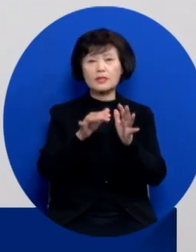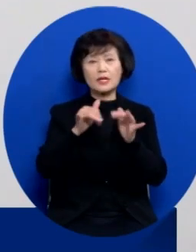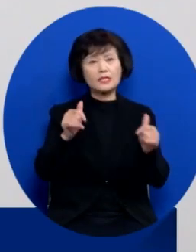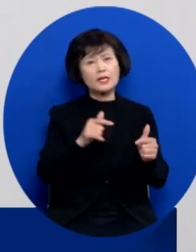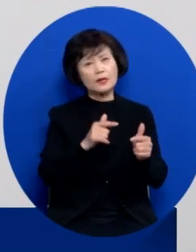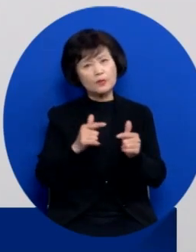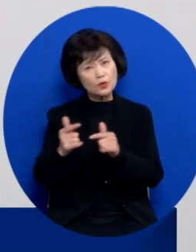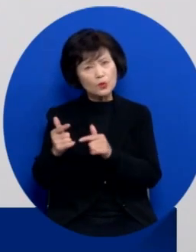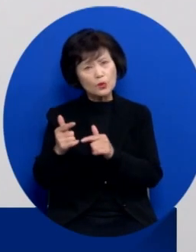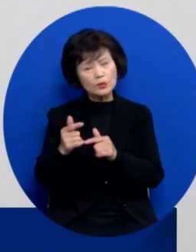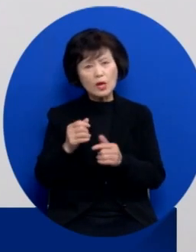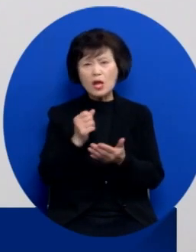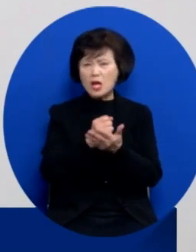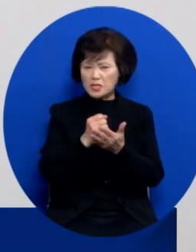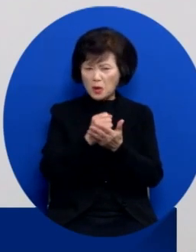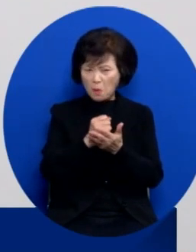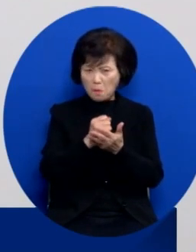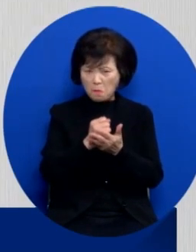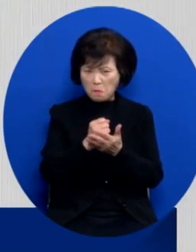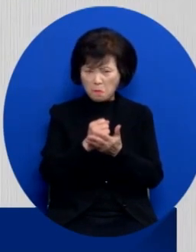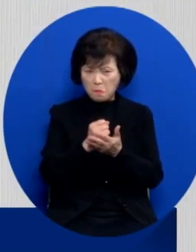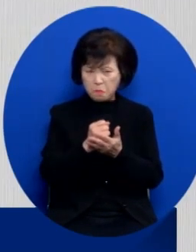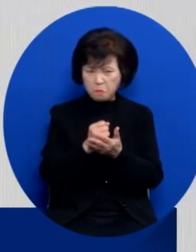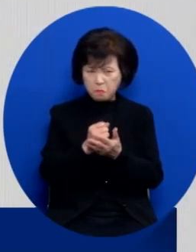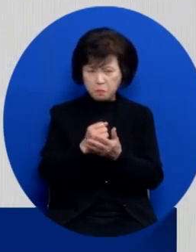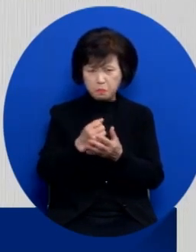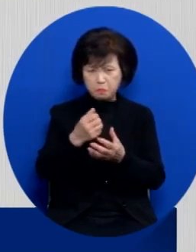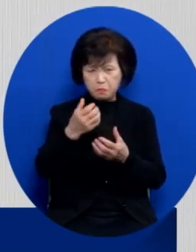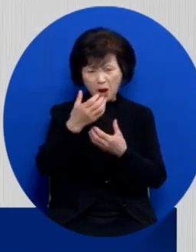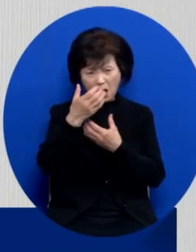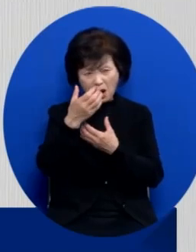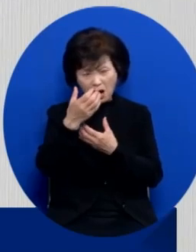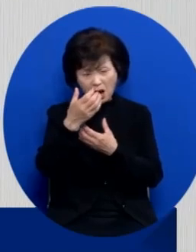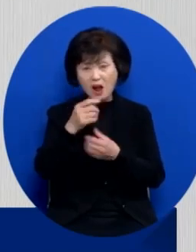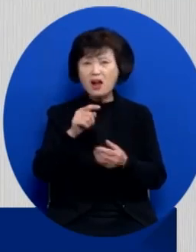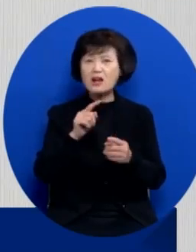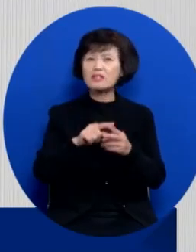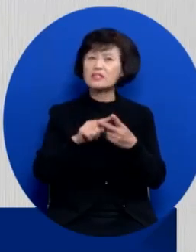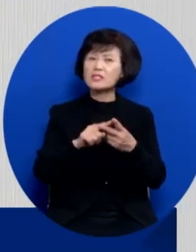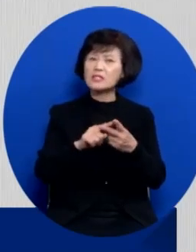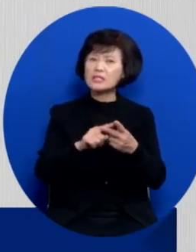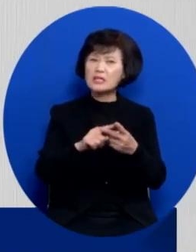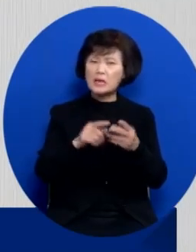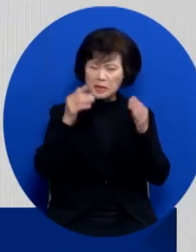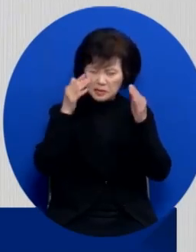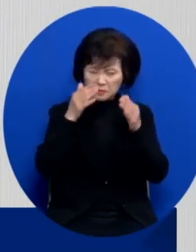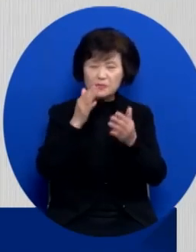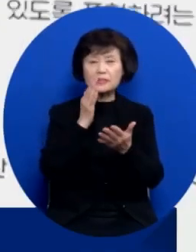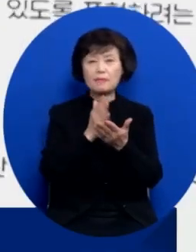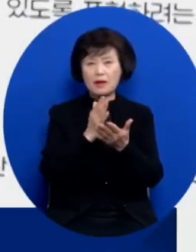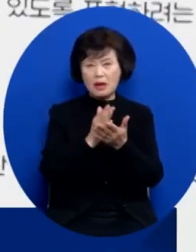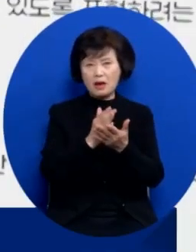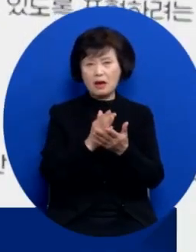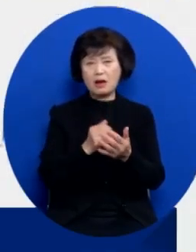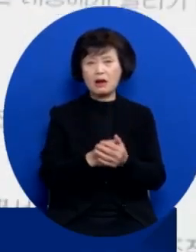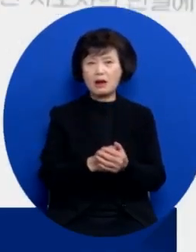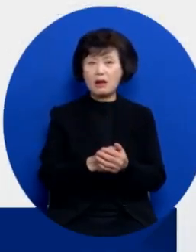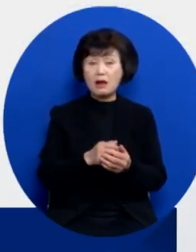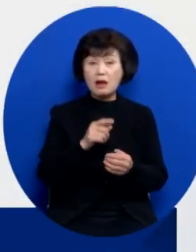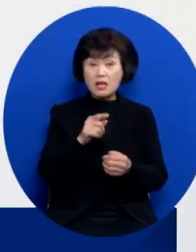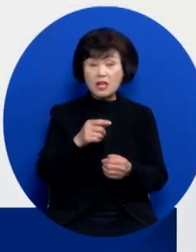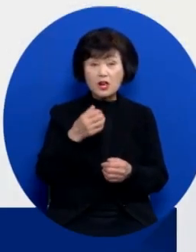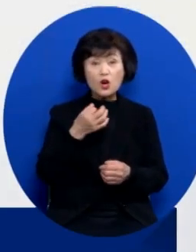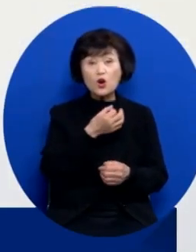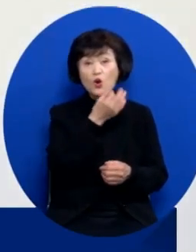무슨 전보듯이 이거를 막 받아들일 게 아니라 변별력을 갖추고 나아가야 되고 요게 트렌드가 된